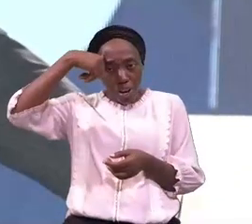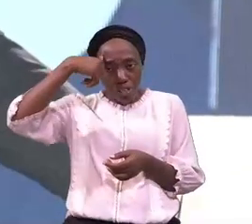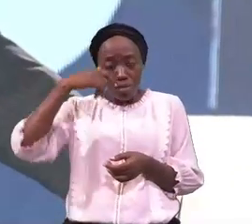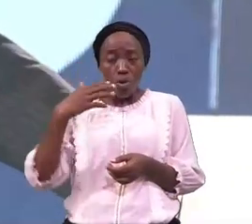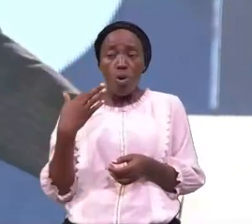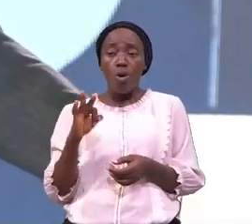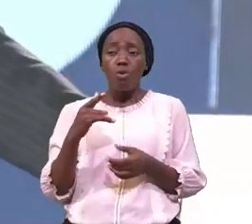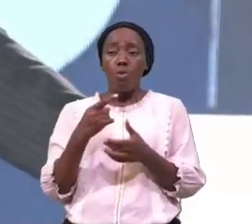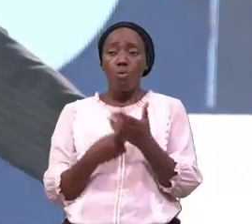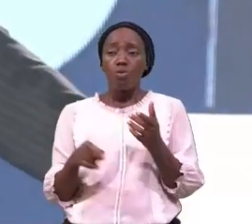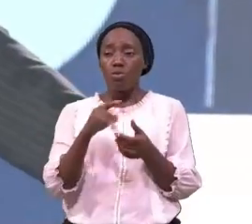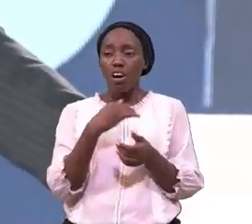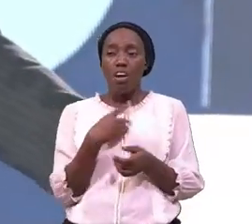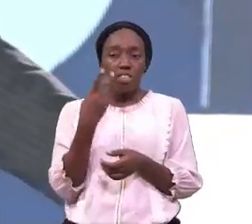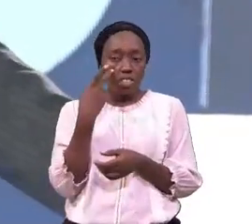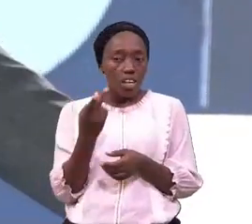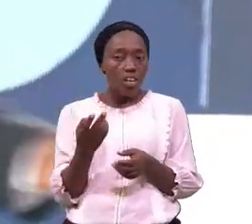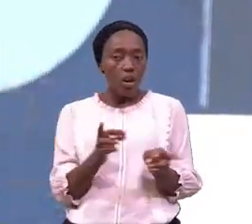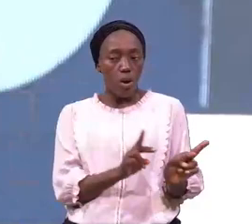c'est pour te rappeler ce que tu as déjà vu.